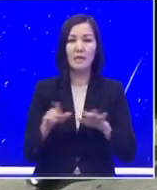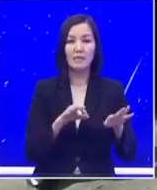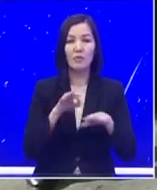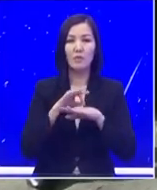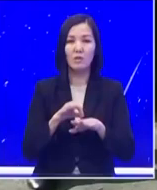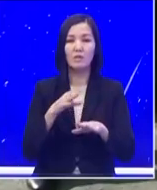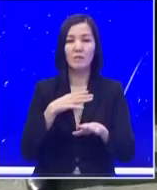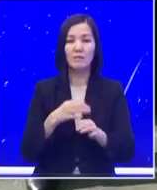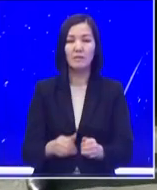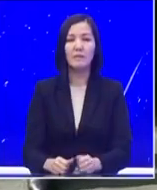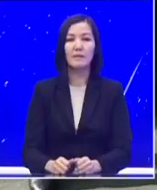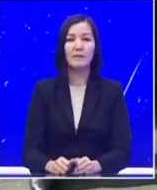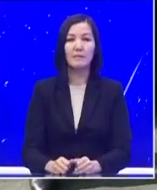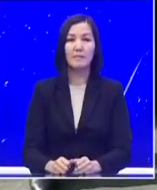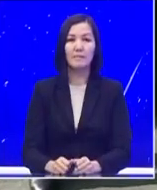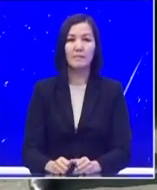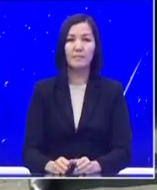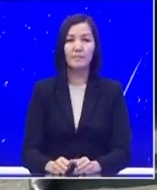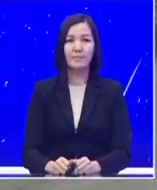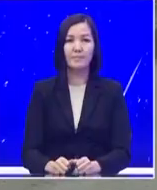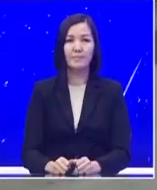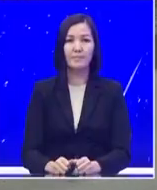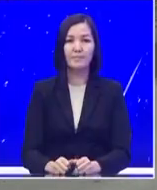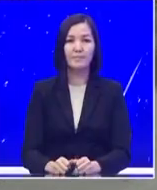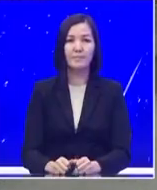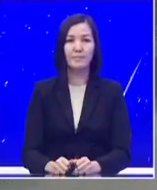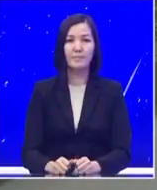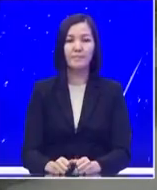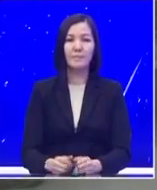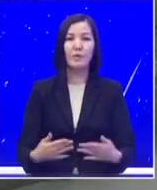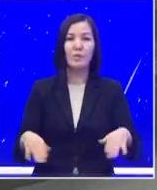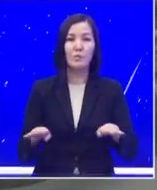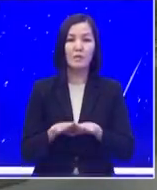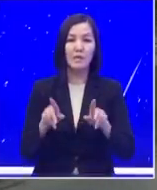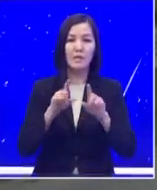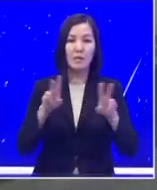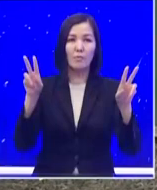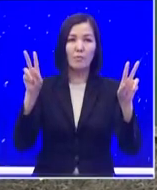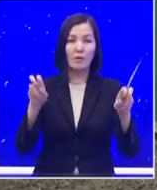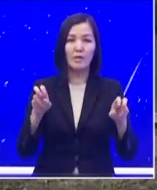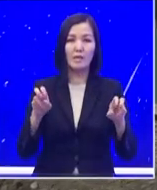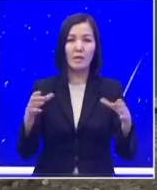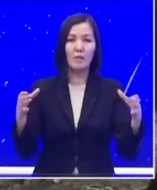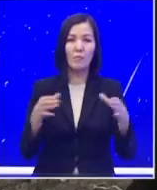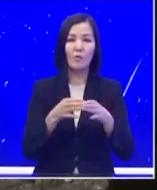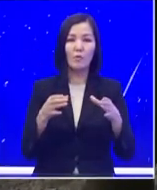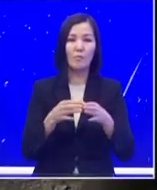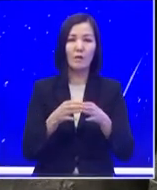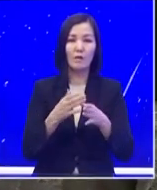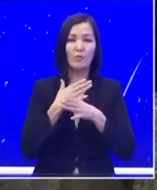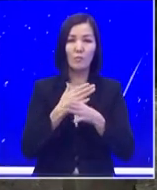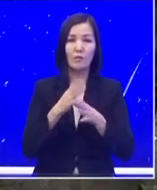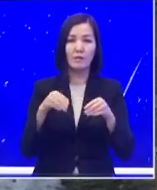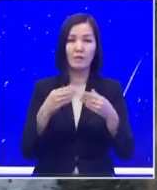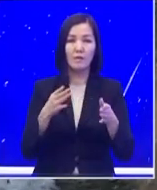Біз өрт қауіпсіздігінен сақтаймыз. Осылай деп ұрандатқан еріктілер тобы бөлім қызметкерлеріне қолғанат болып